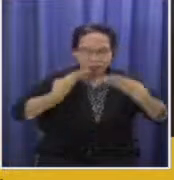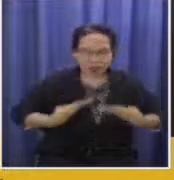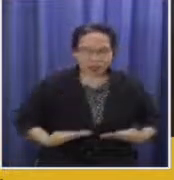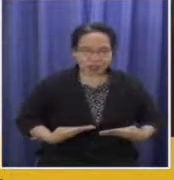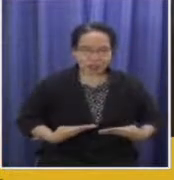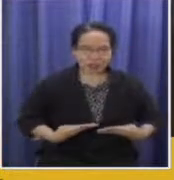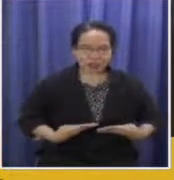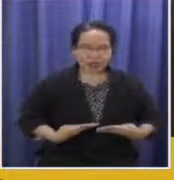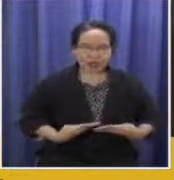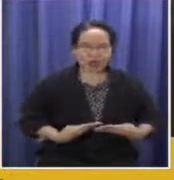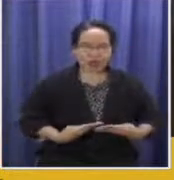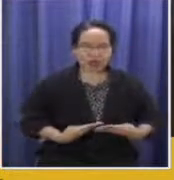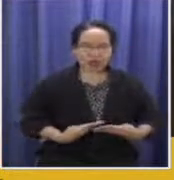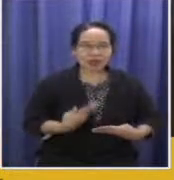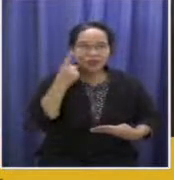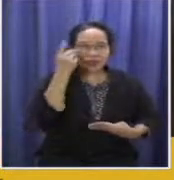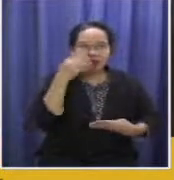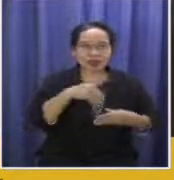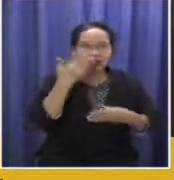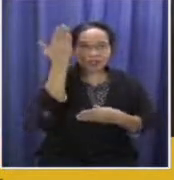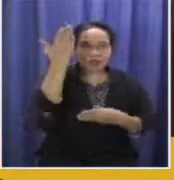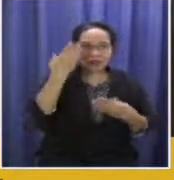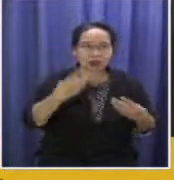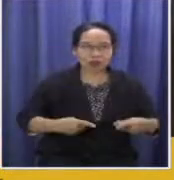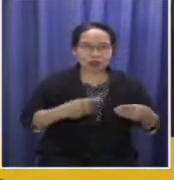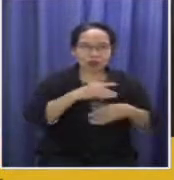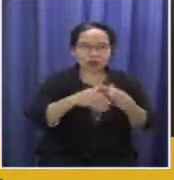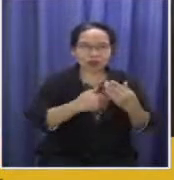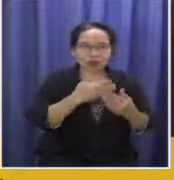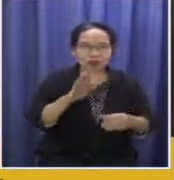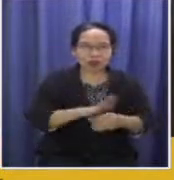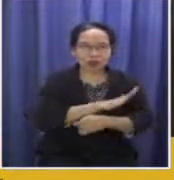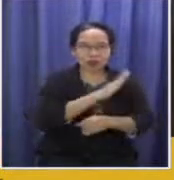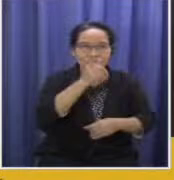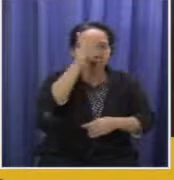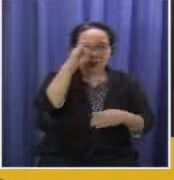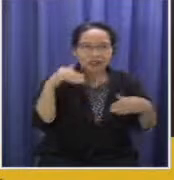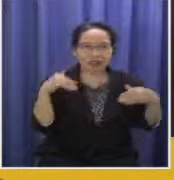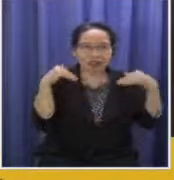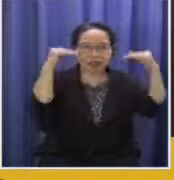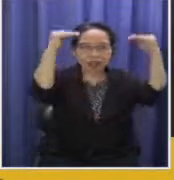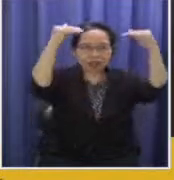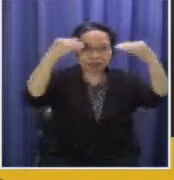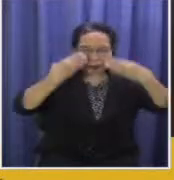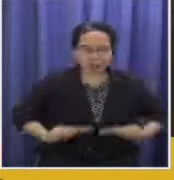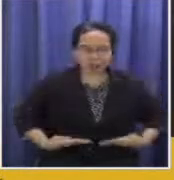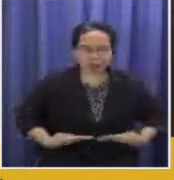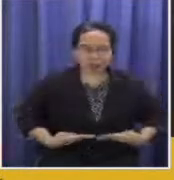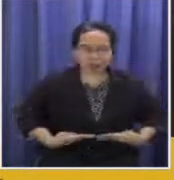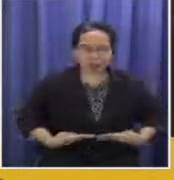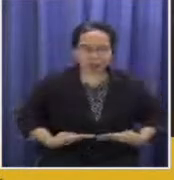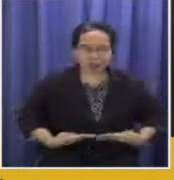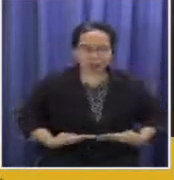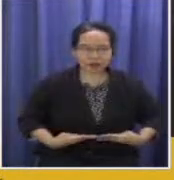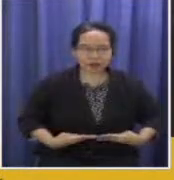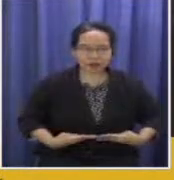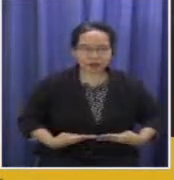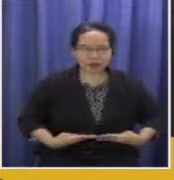bodily. किनकि ख्रीष्टमा ईश्वरत्वको सारा परिपूर्णता शरीरमा वास